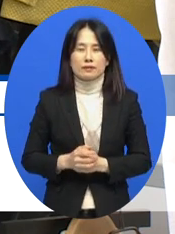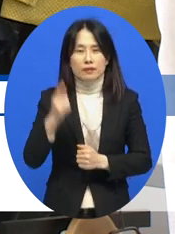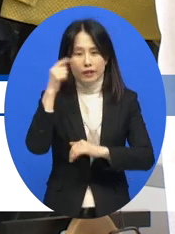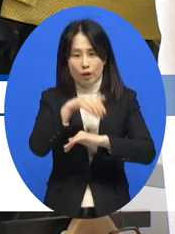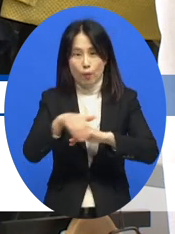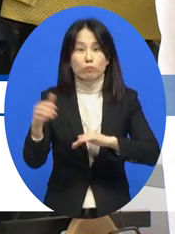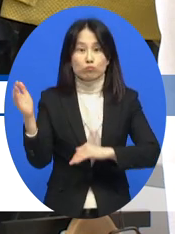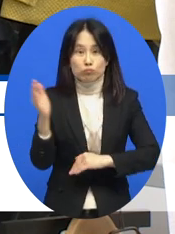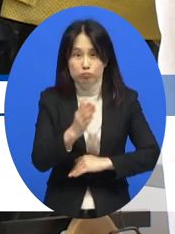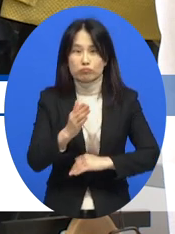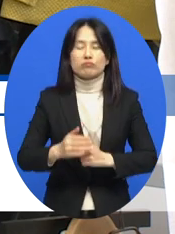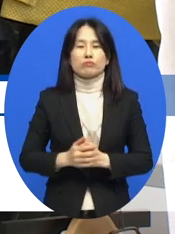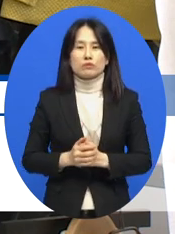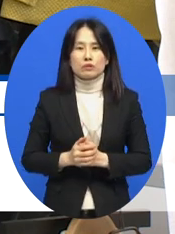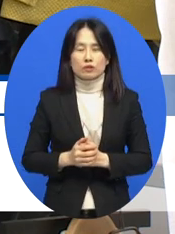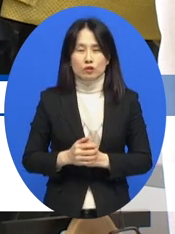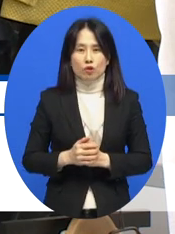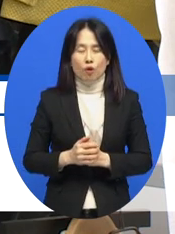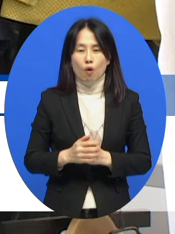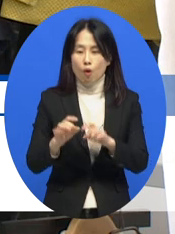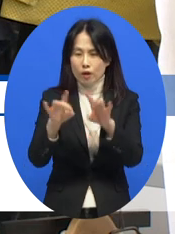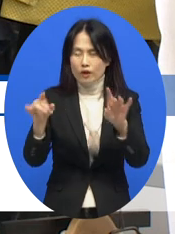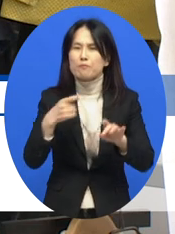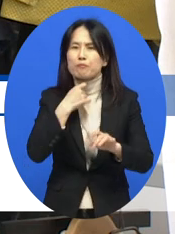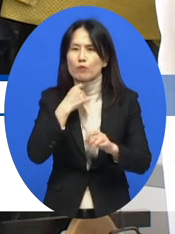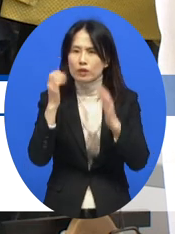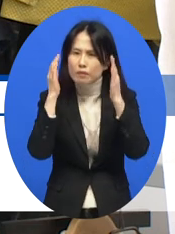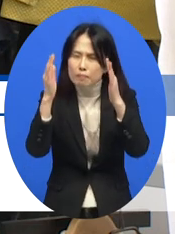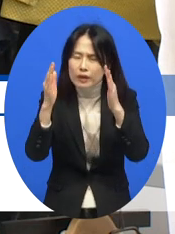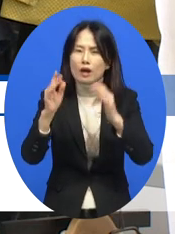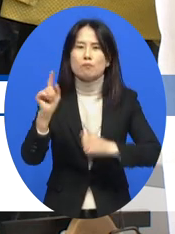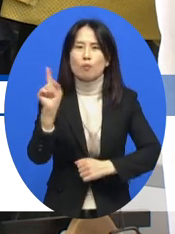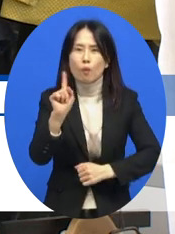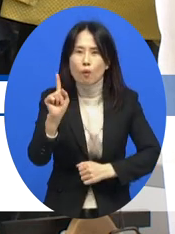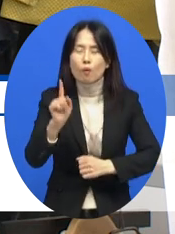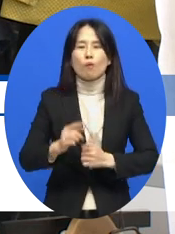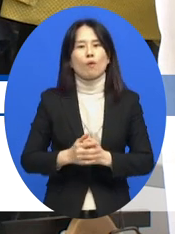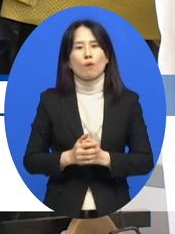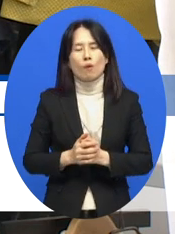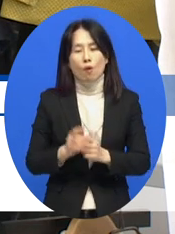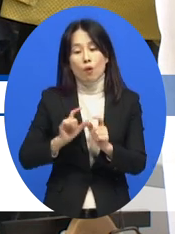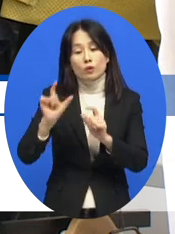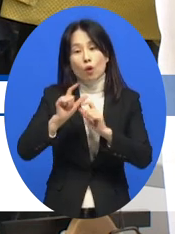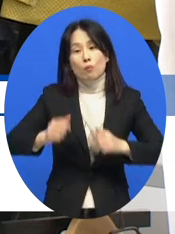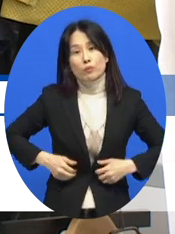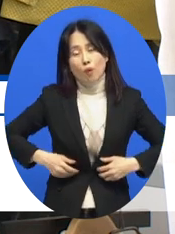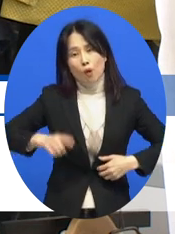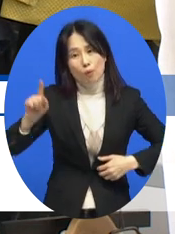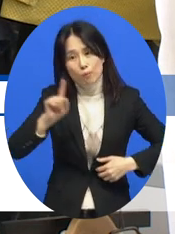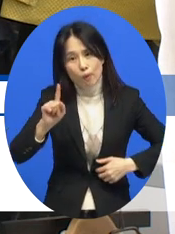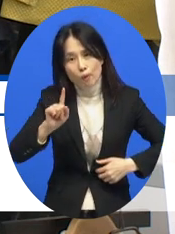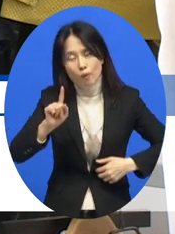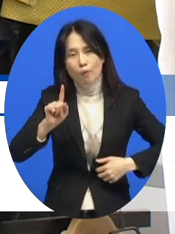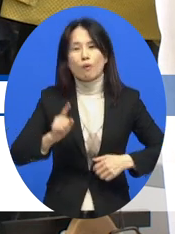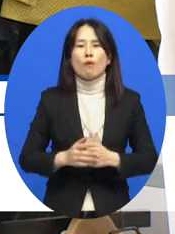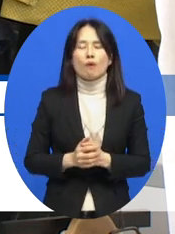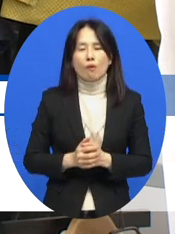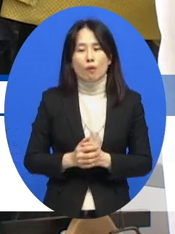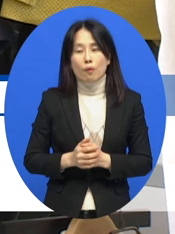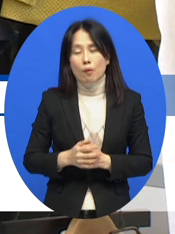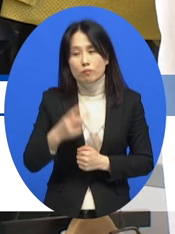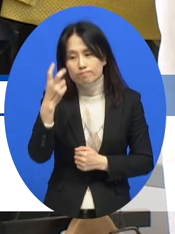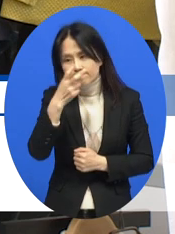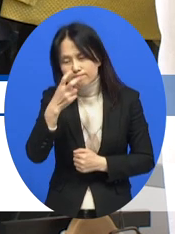개별 컨설팅부터 시작을 해서 이제 브랜드가 각자 원하는 방향성이 무엇인지 더 필요하다고 하시는 지원